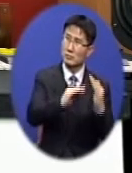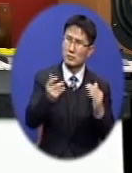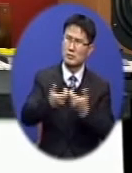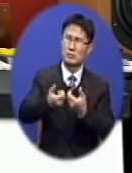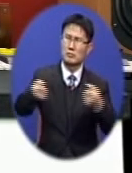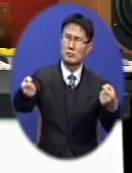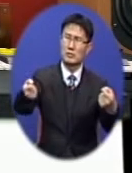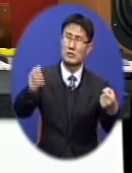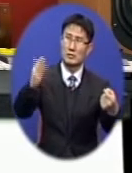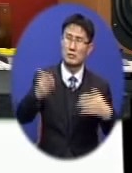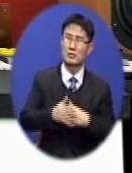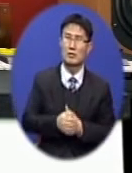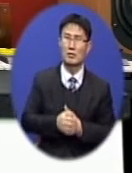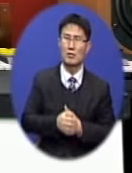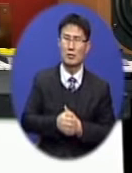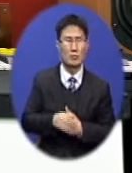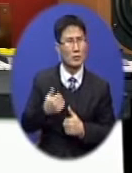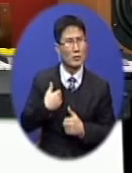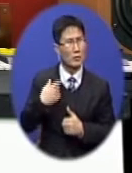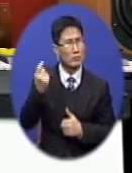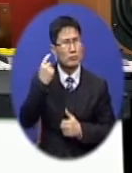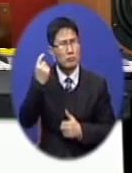헤어졌는데요. 네. 예, 소식을 들어보니까,